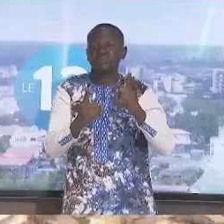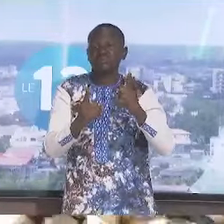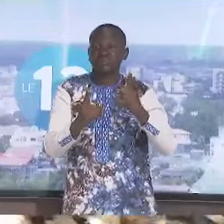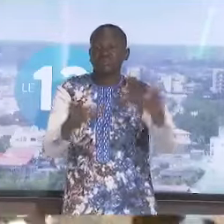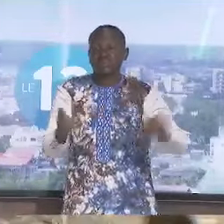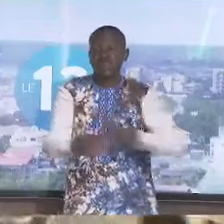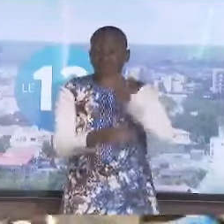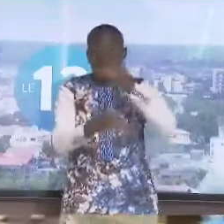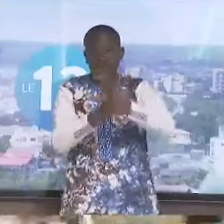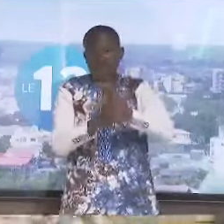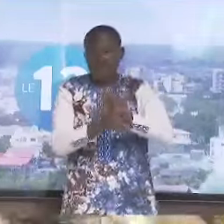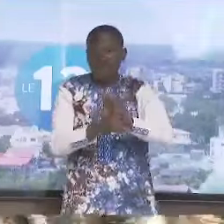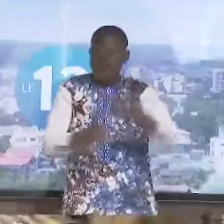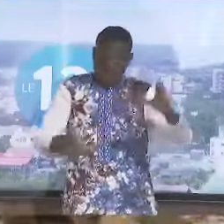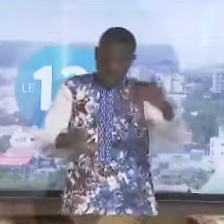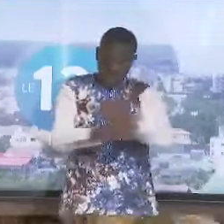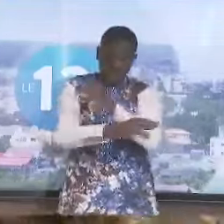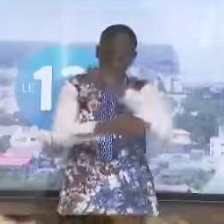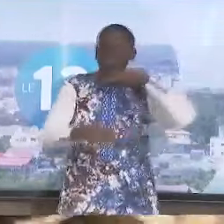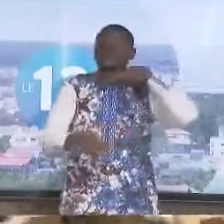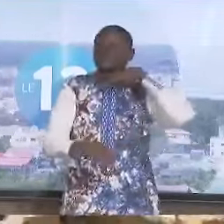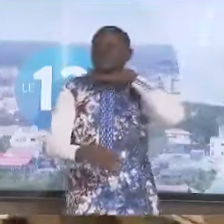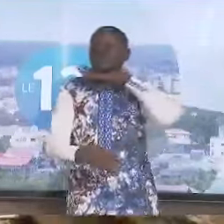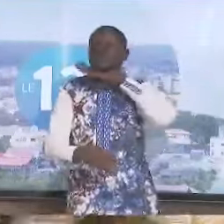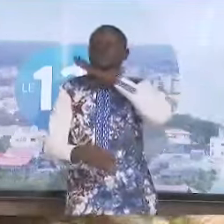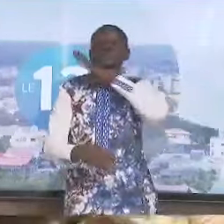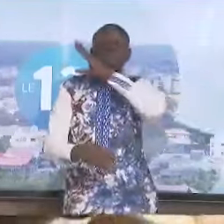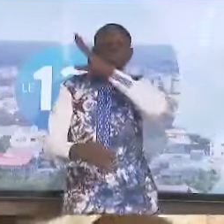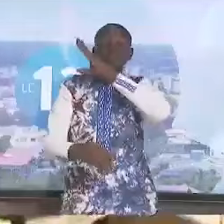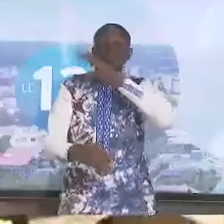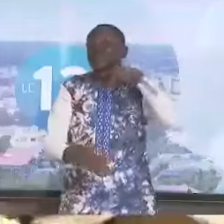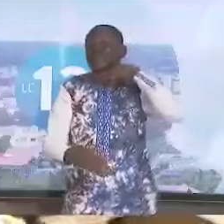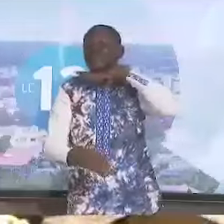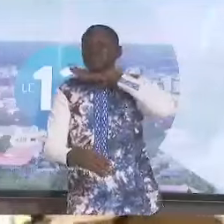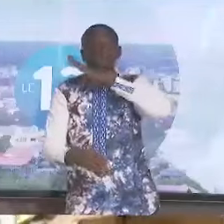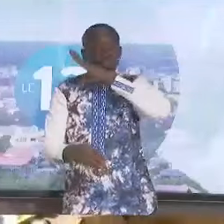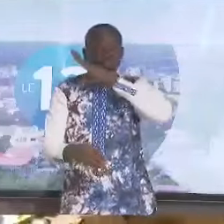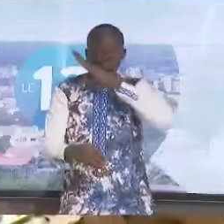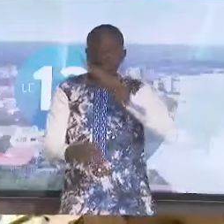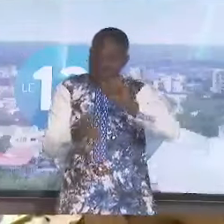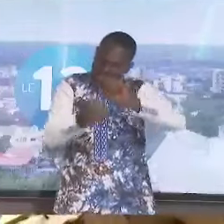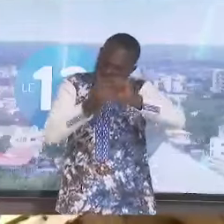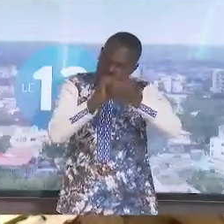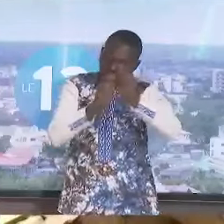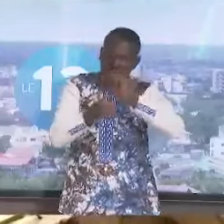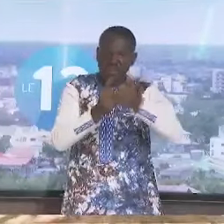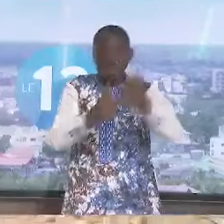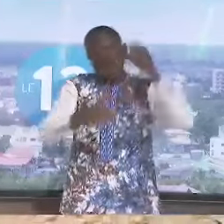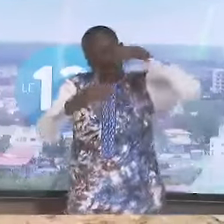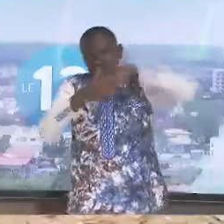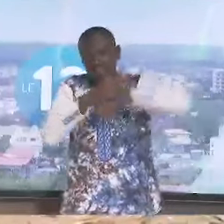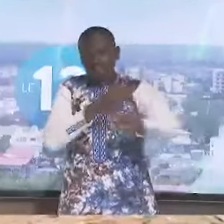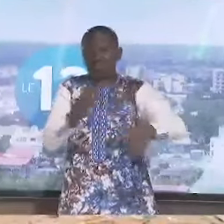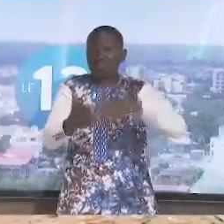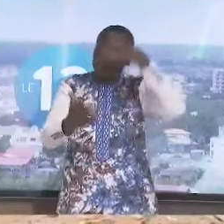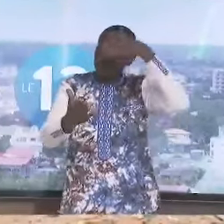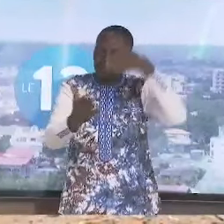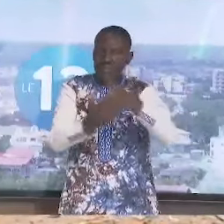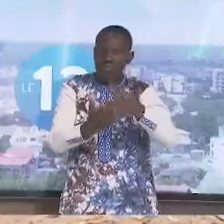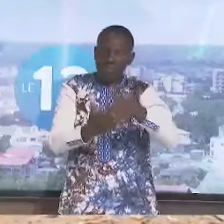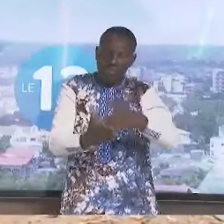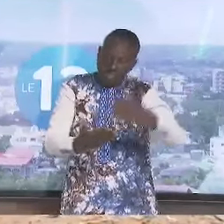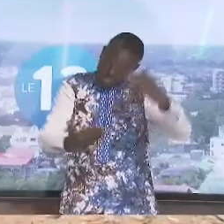Complètement bouchées sous l'emprise des ordures, les déchets ici font office de marche d'accès à l'intérieur du centre pour ces ramasseuses